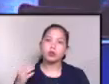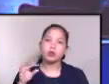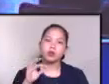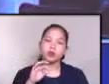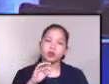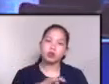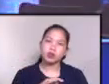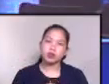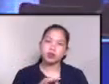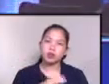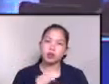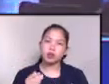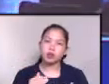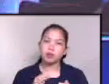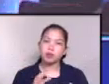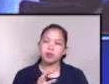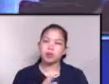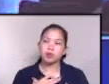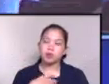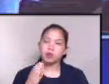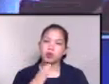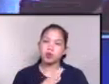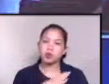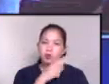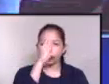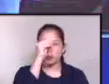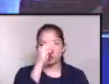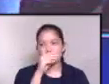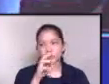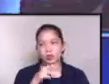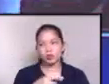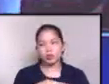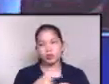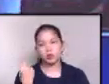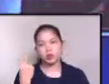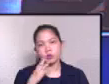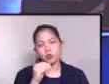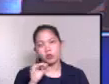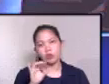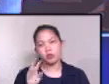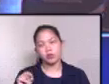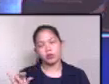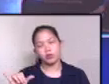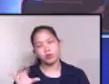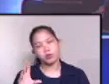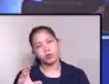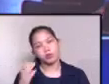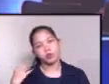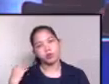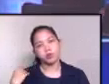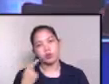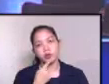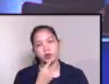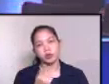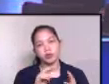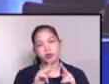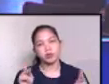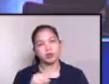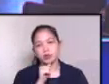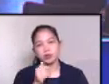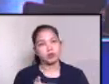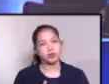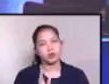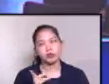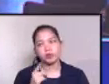may balak daw siyang maging congressman, dapat ay nag-resign siya bilang NYC chairman. Maging ang palasyo, sinasabing hindi nagpaalam